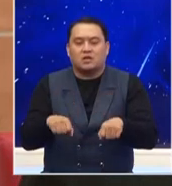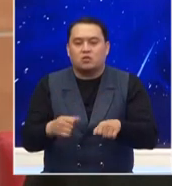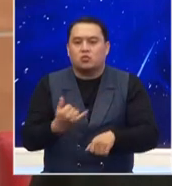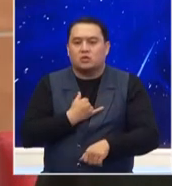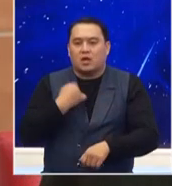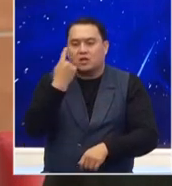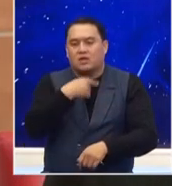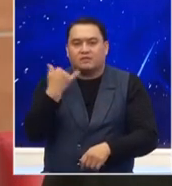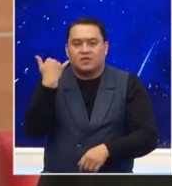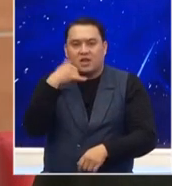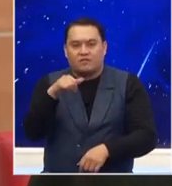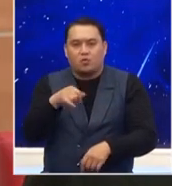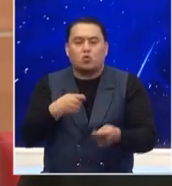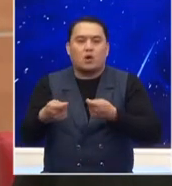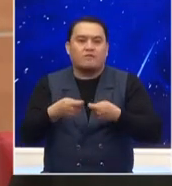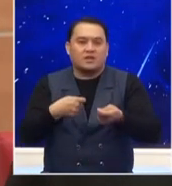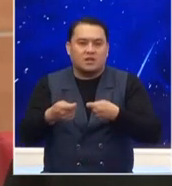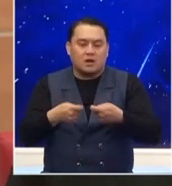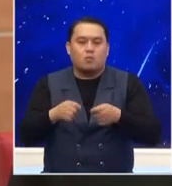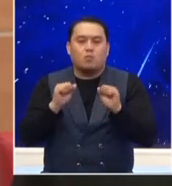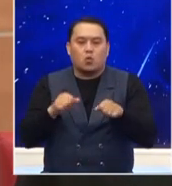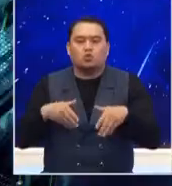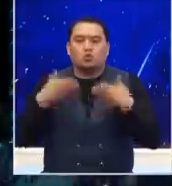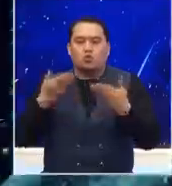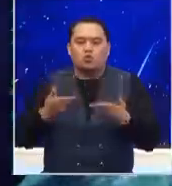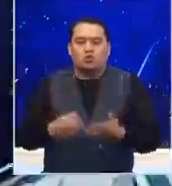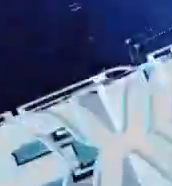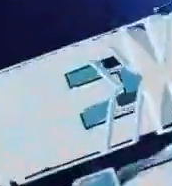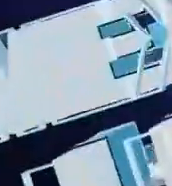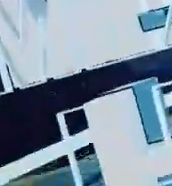наши личные телефоны руководителей, поэтому они могут обратиться.